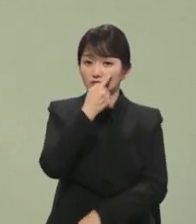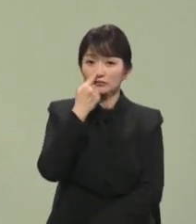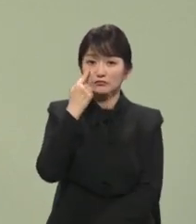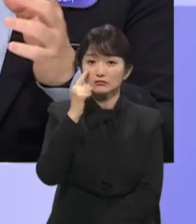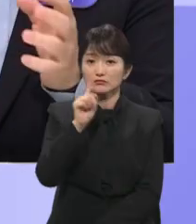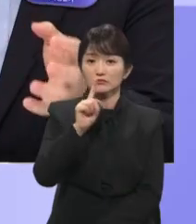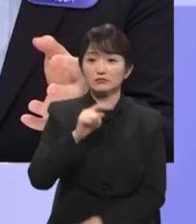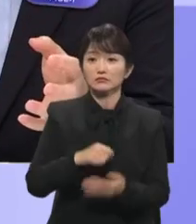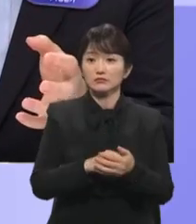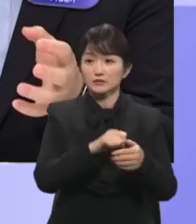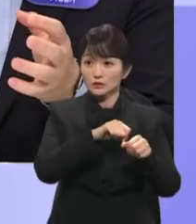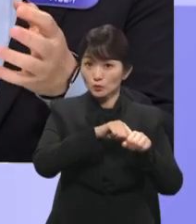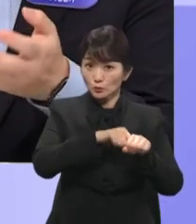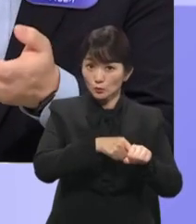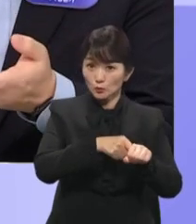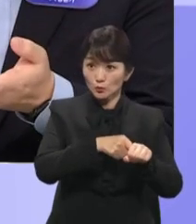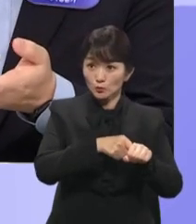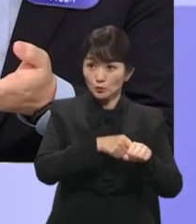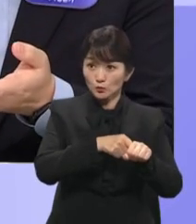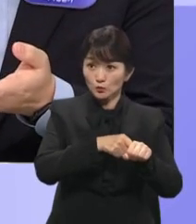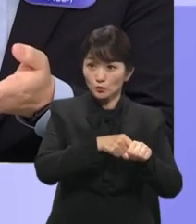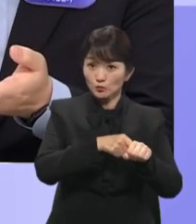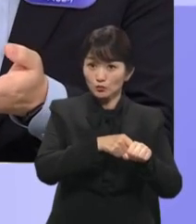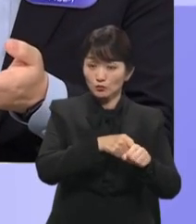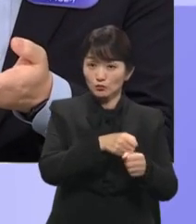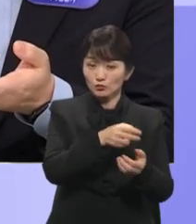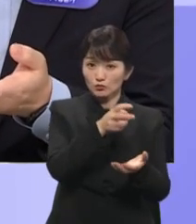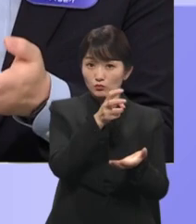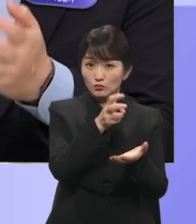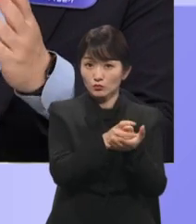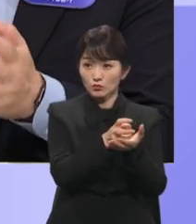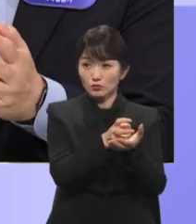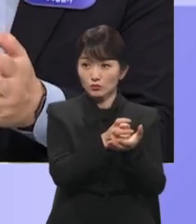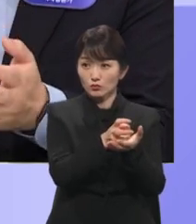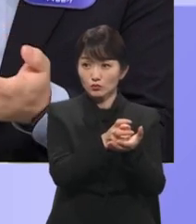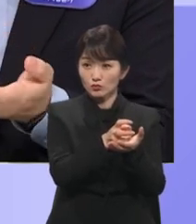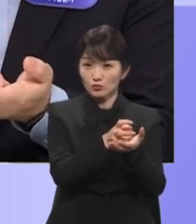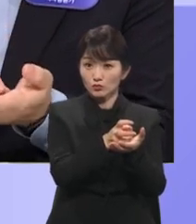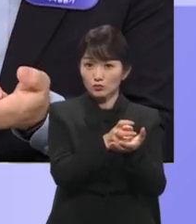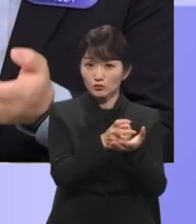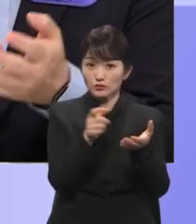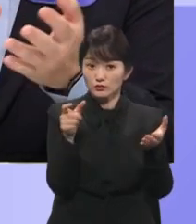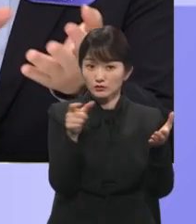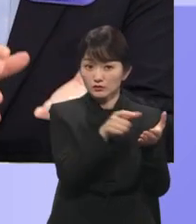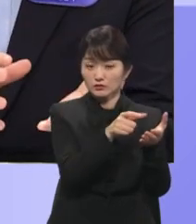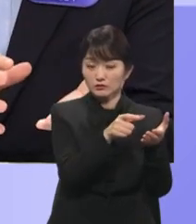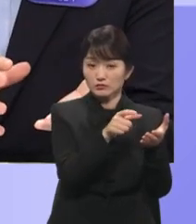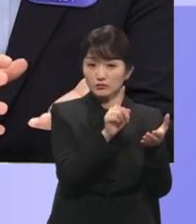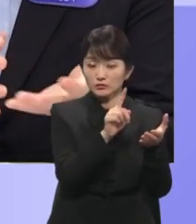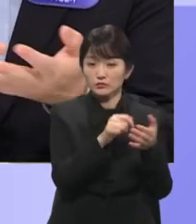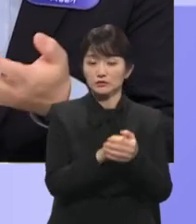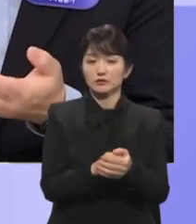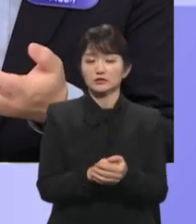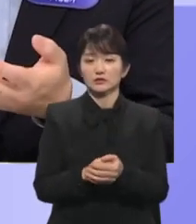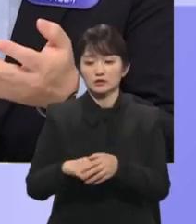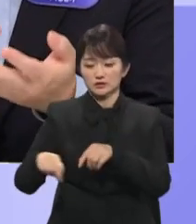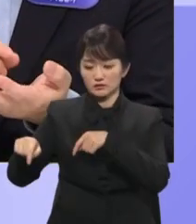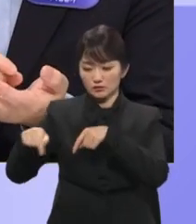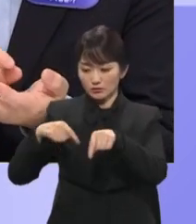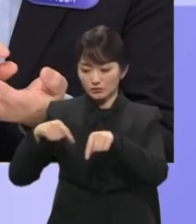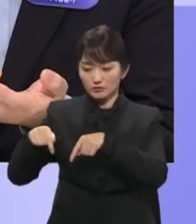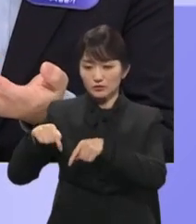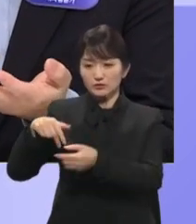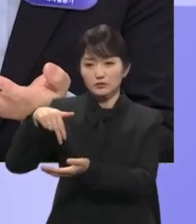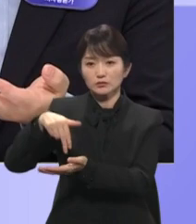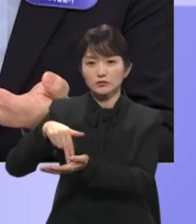뭐냐면이 징계가이 어떤 법률적으로 그다음에 규정적 어쨌든간에 정치적으로는 대통령으로부터 시작된 대통령의 뭐